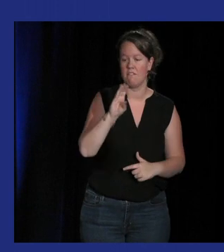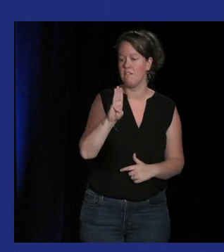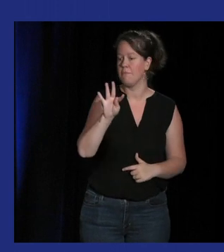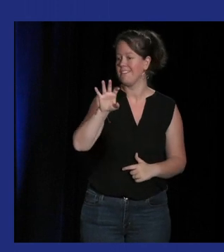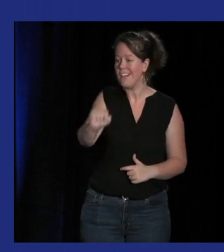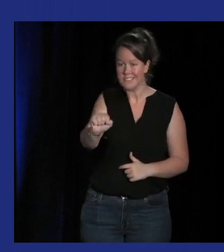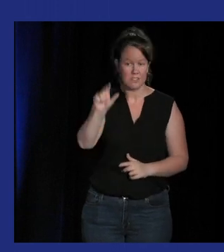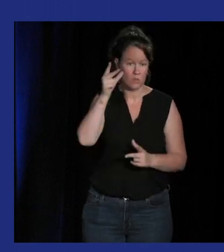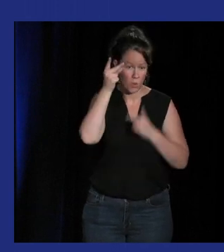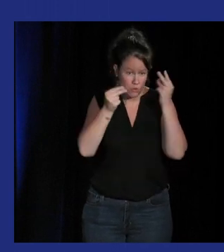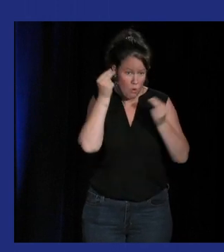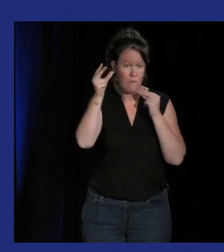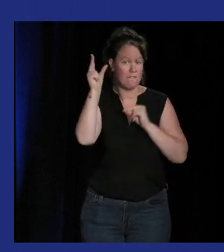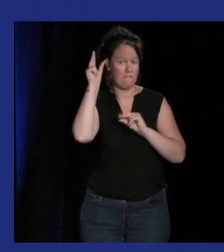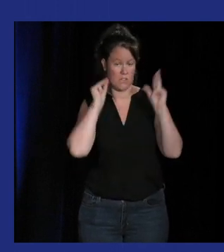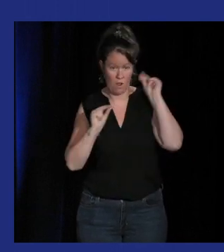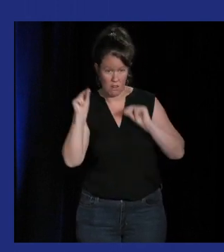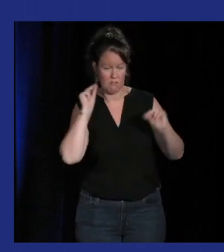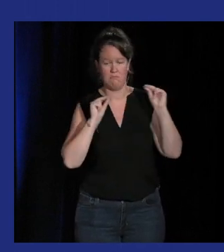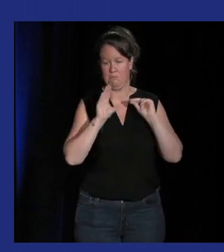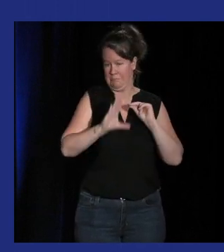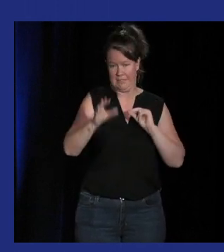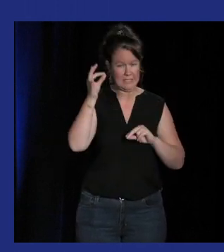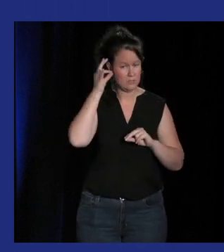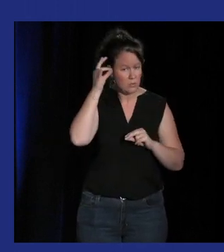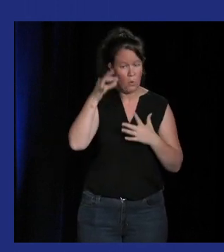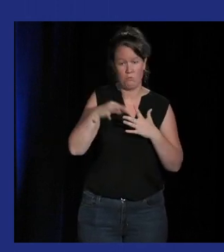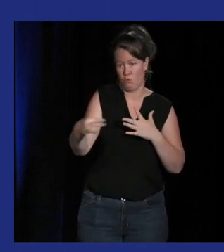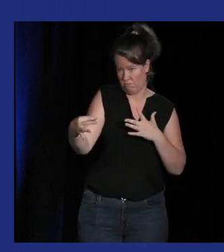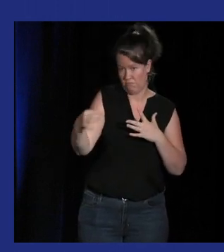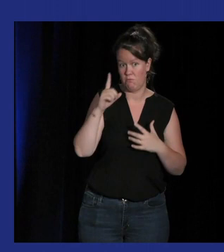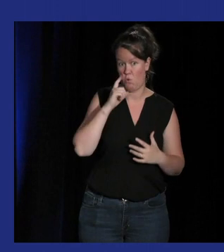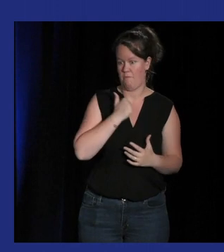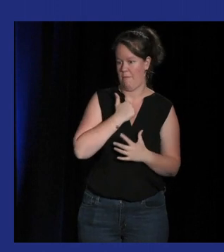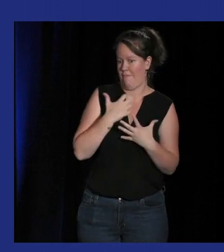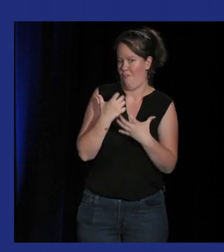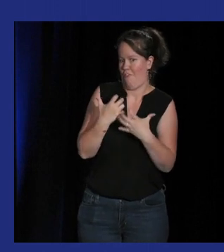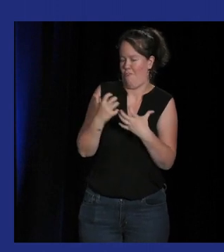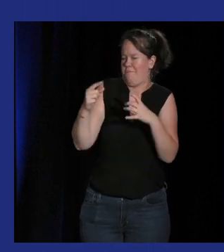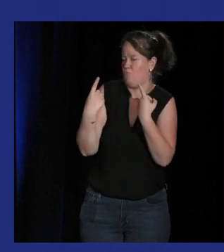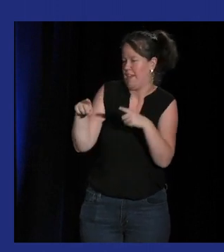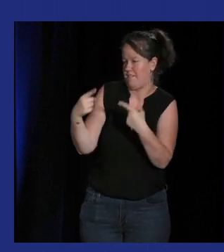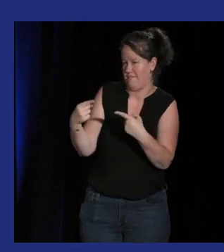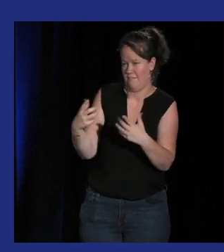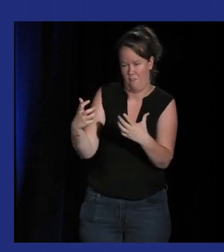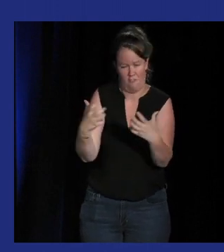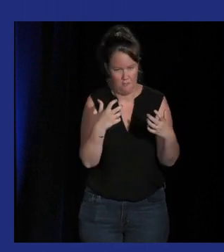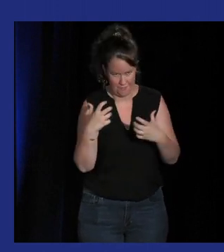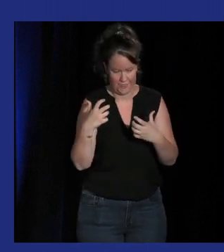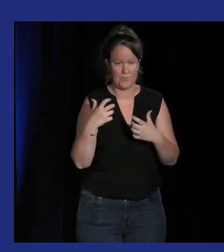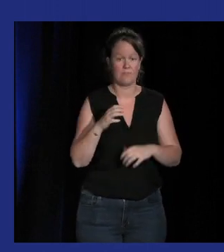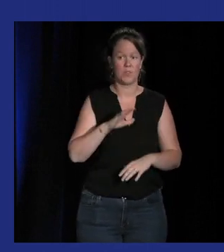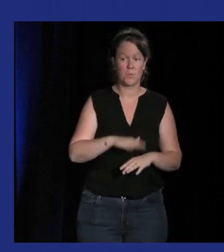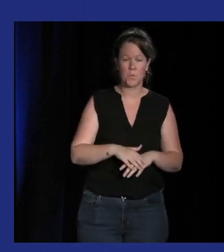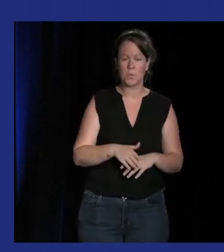option parce que je voulais travailler dans la musique et en testant après d'autres métiers je me suis rendu compte